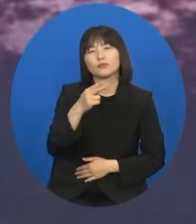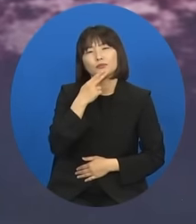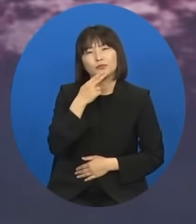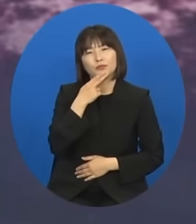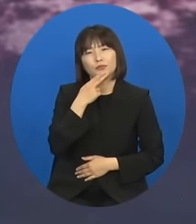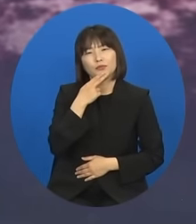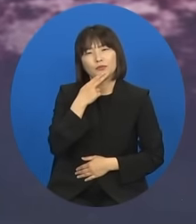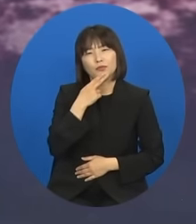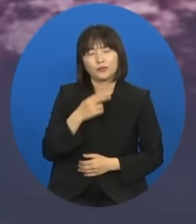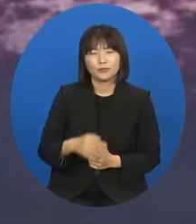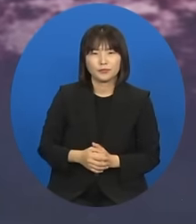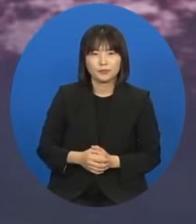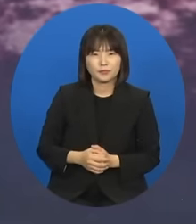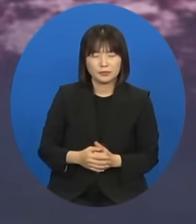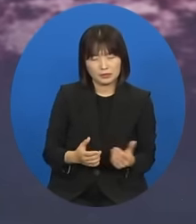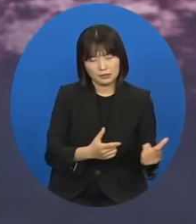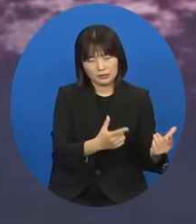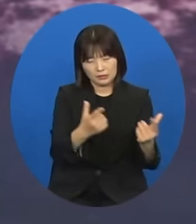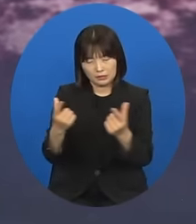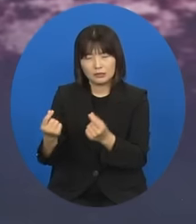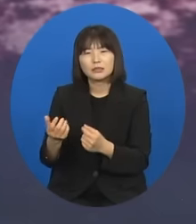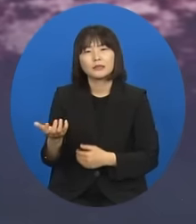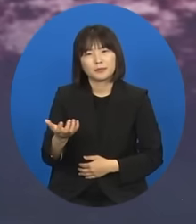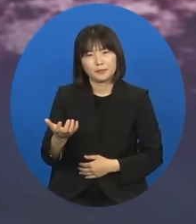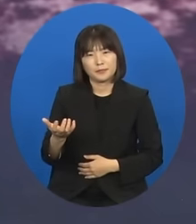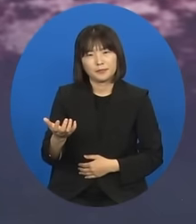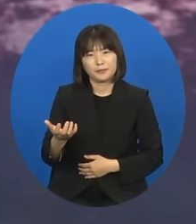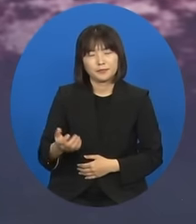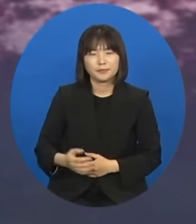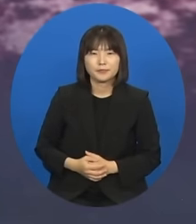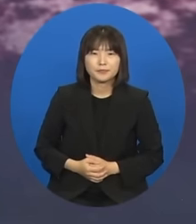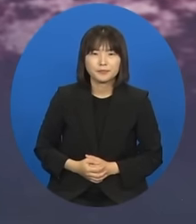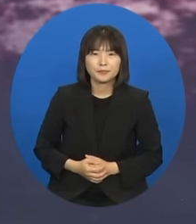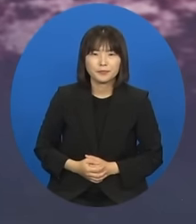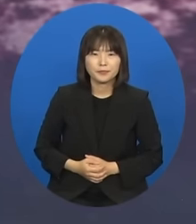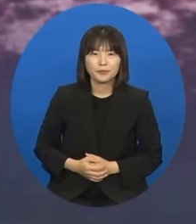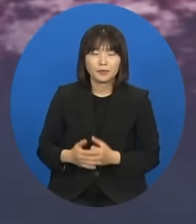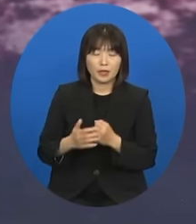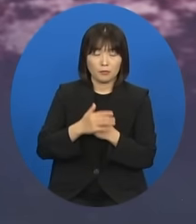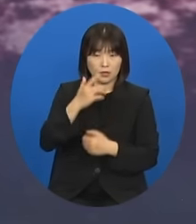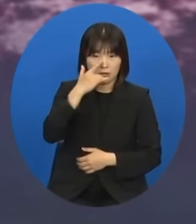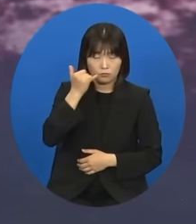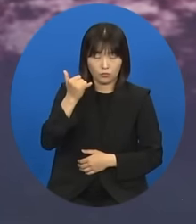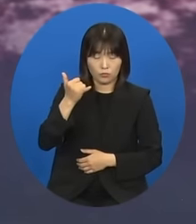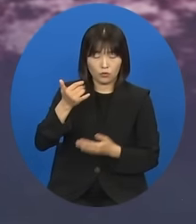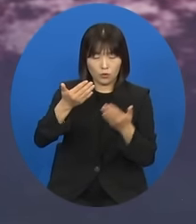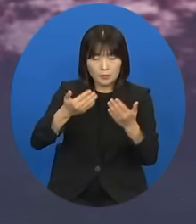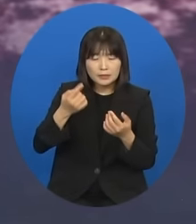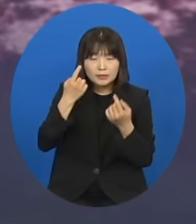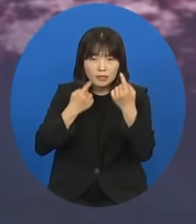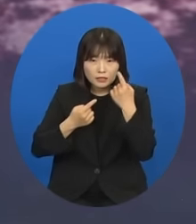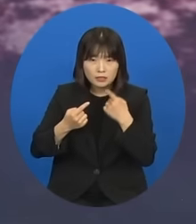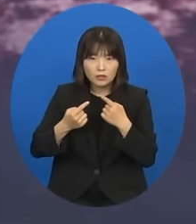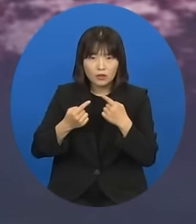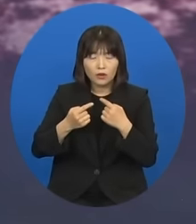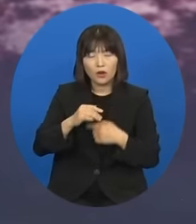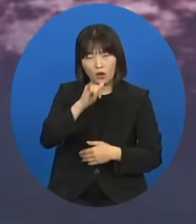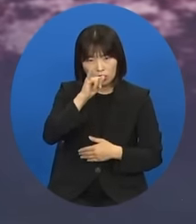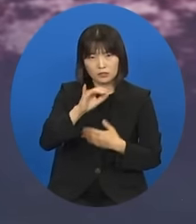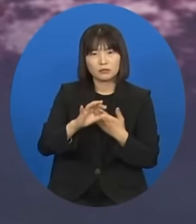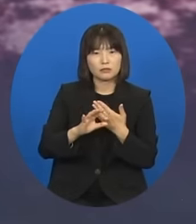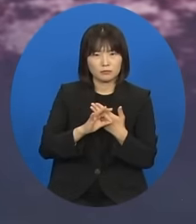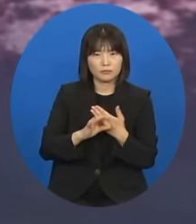없습니다 다 아프기 때문에 그러므로 부모로부터 받은 그죠 편의 상처가